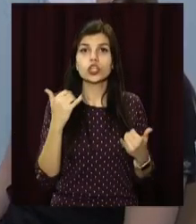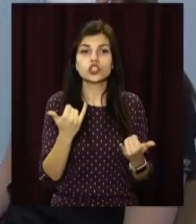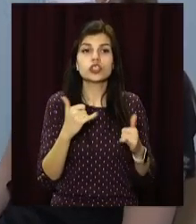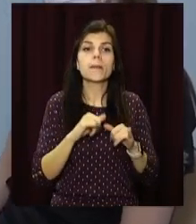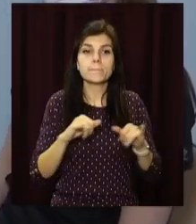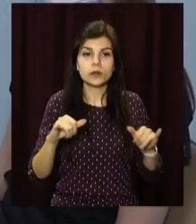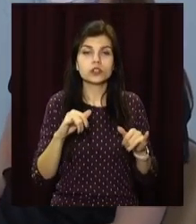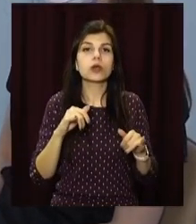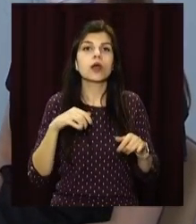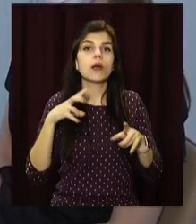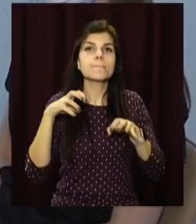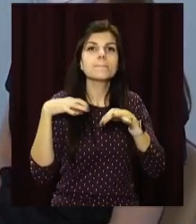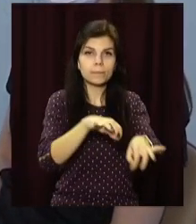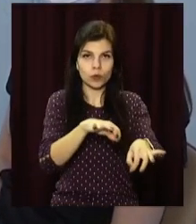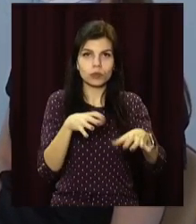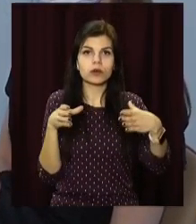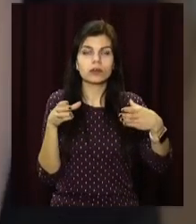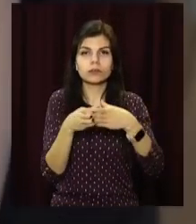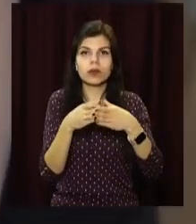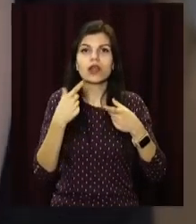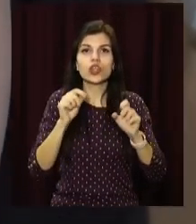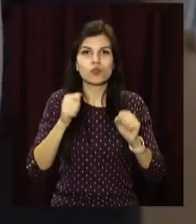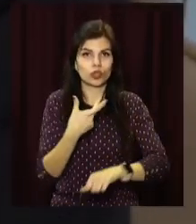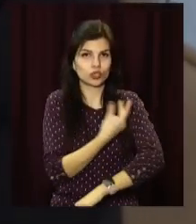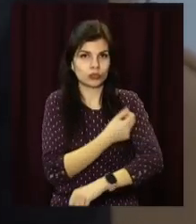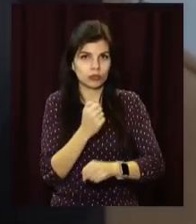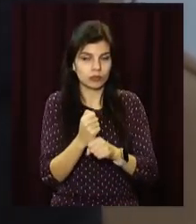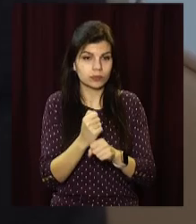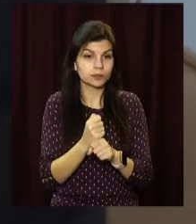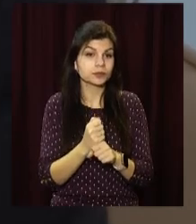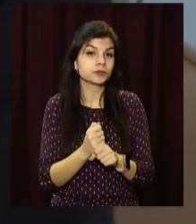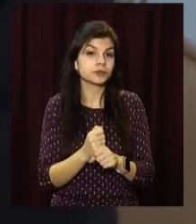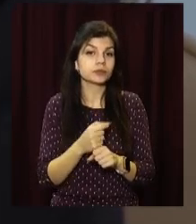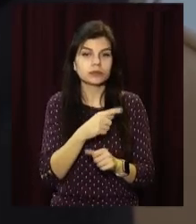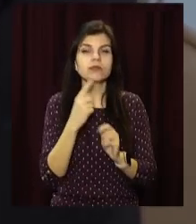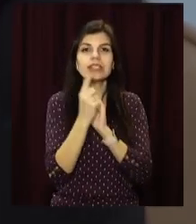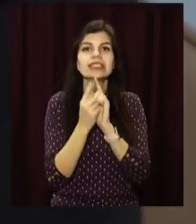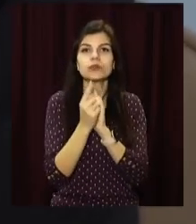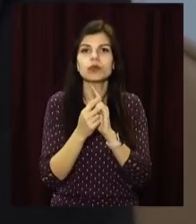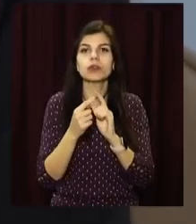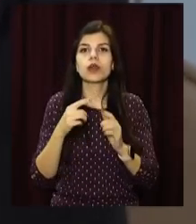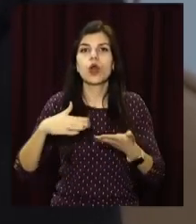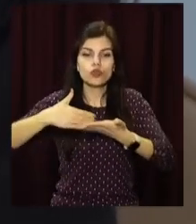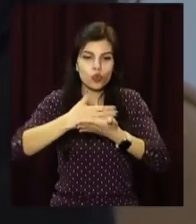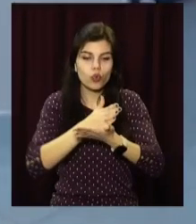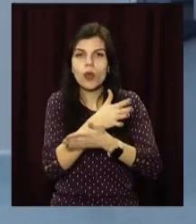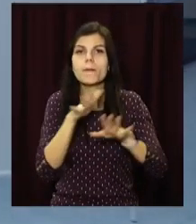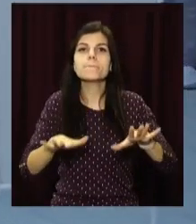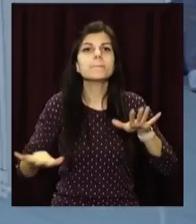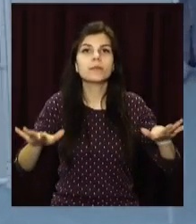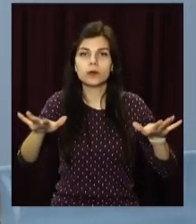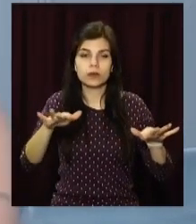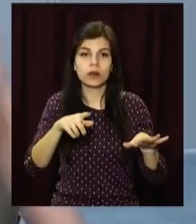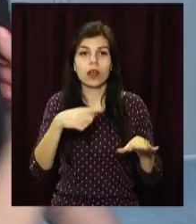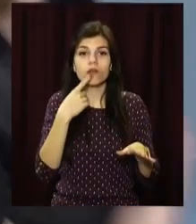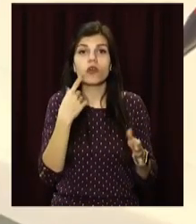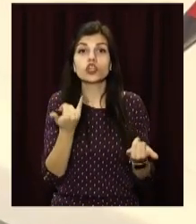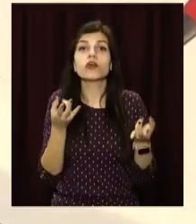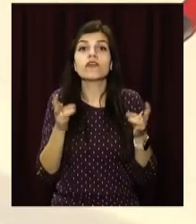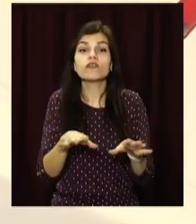збільшують кількість мобільних бригад та пунктів щеплення. Крім того, відомство внесло зміни до дорожньої карти імунізації. Залишковими дозами